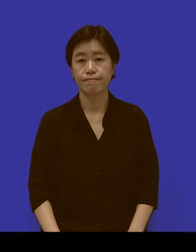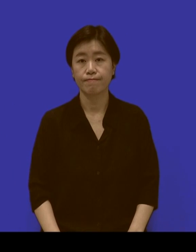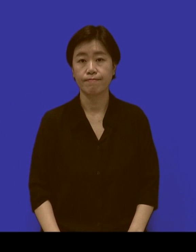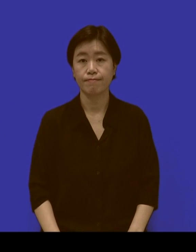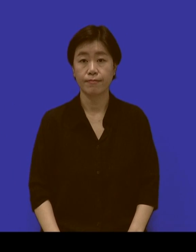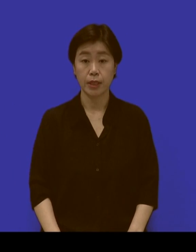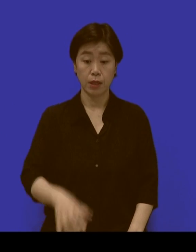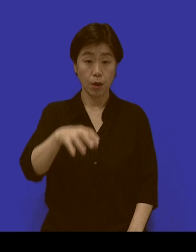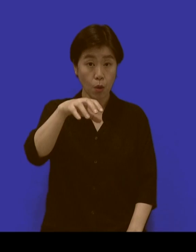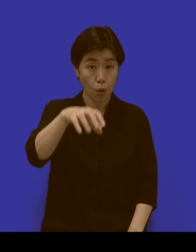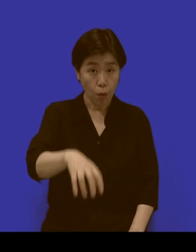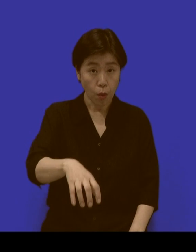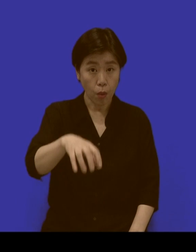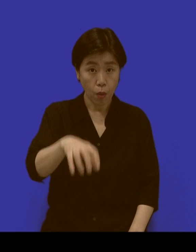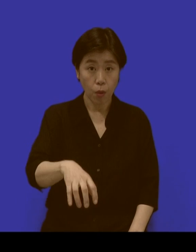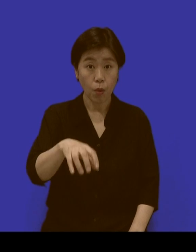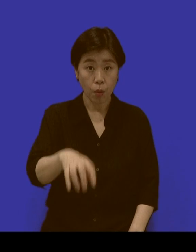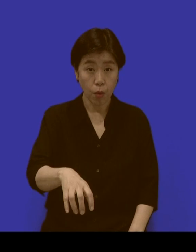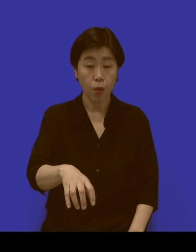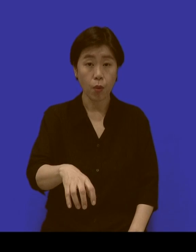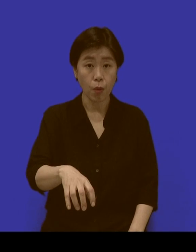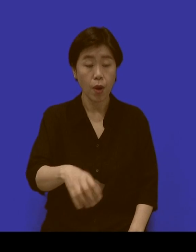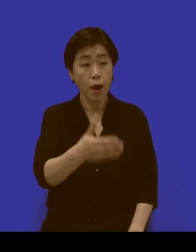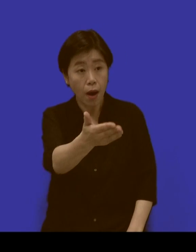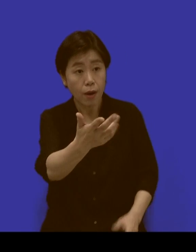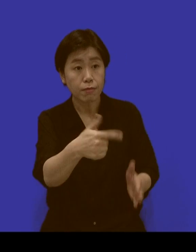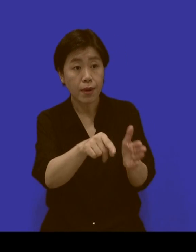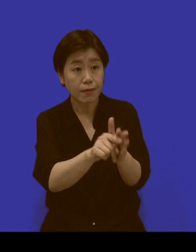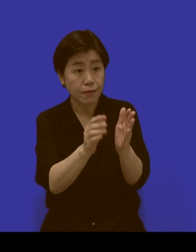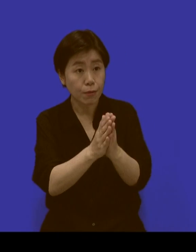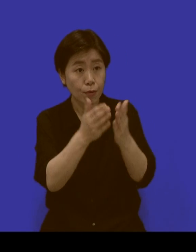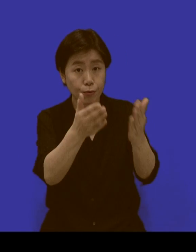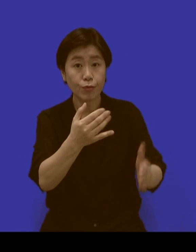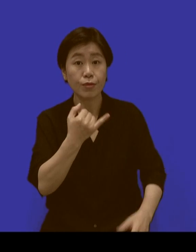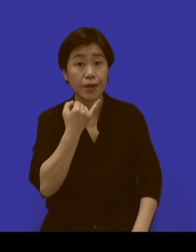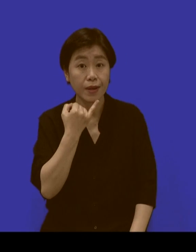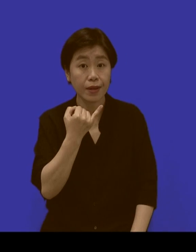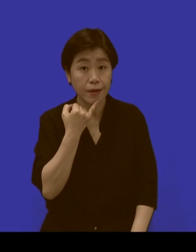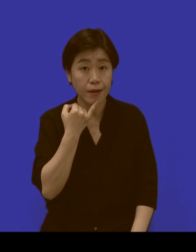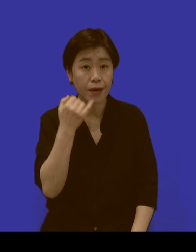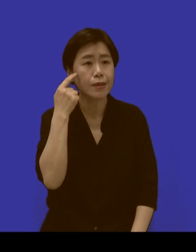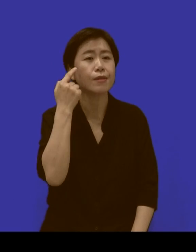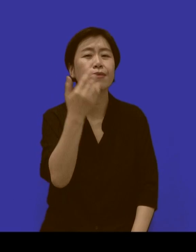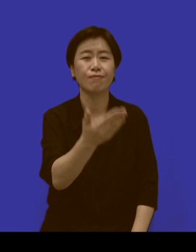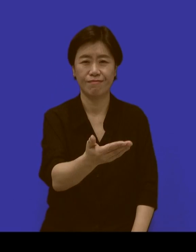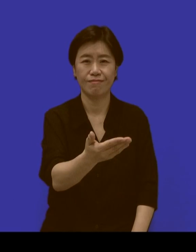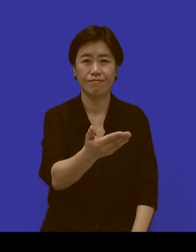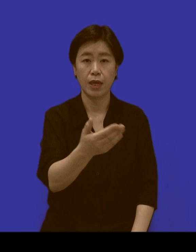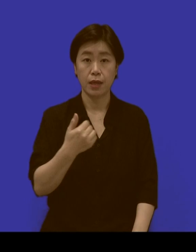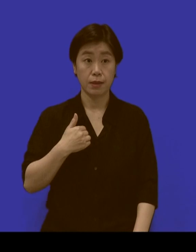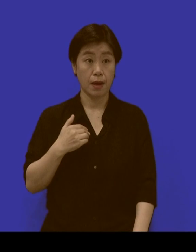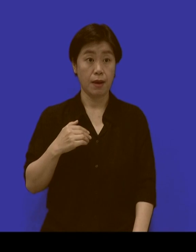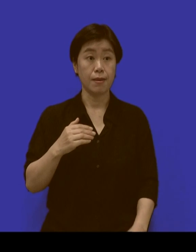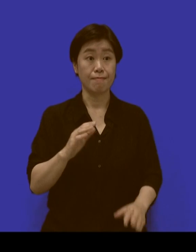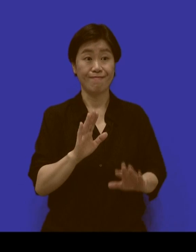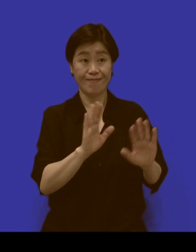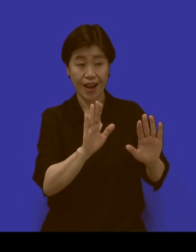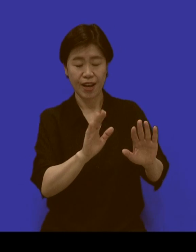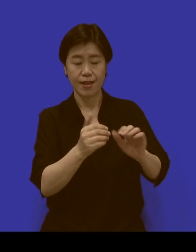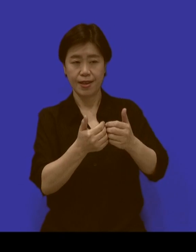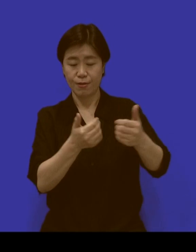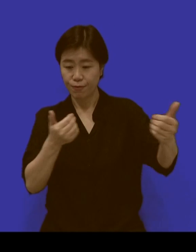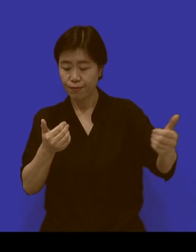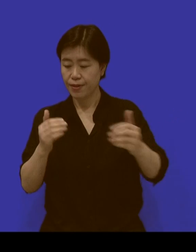제가 이곳에서 이 자리에서 기도해도 되겠습니까? 라는 사실은 그 질문이거든요. 집에 가서 기도하는 걸 허락받는 것이